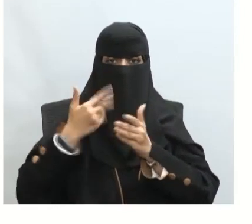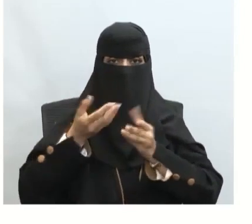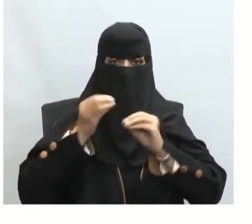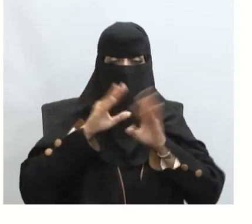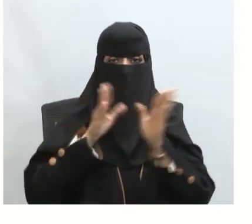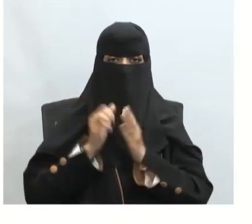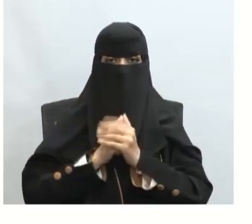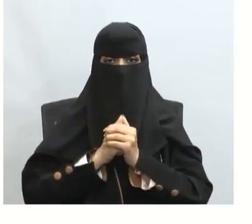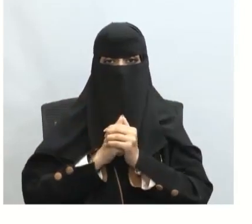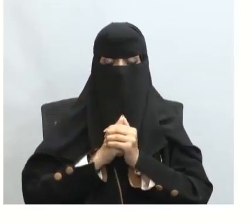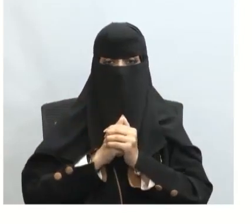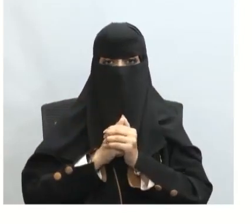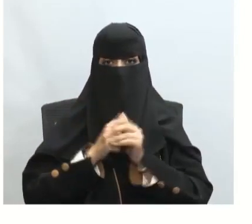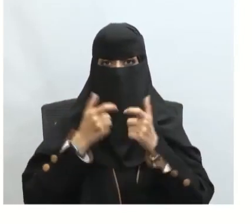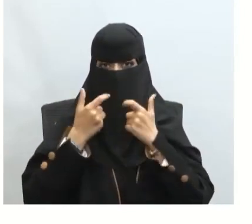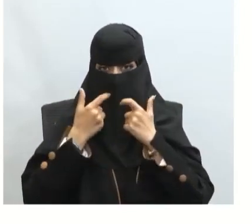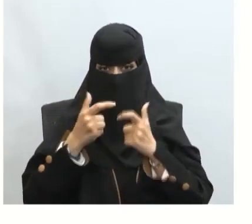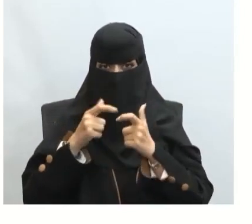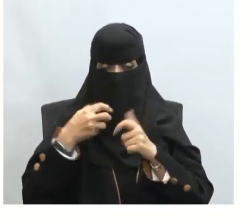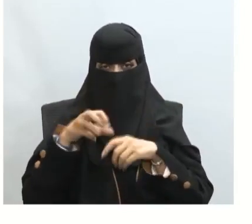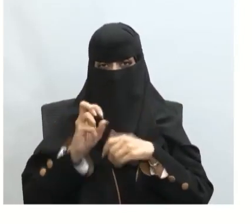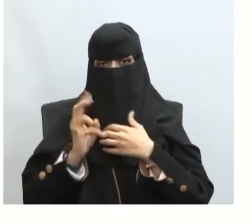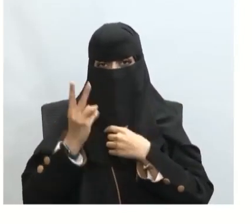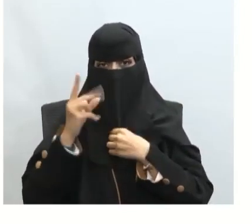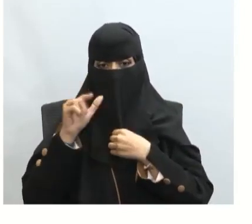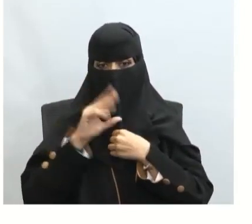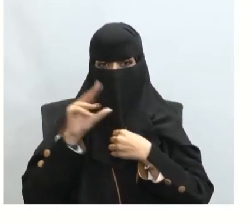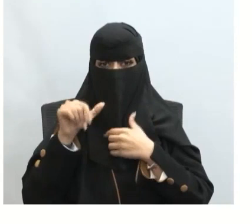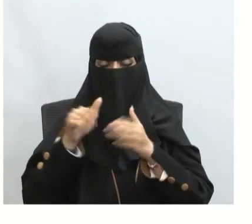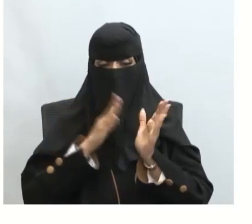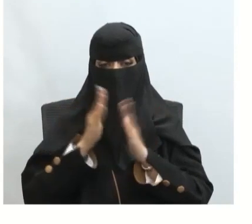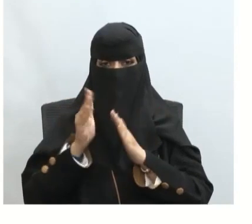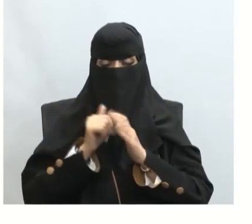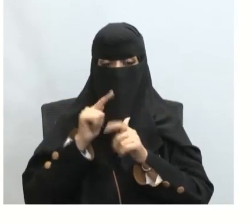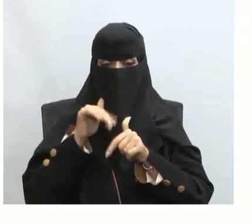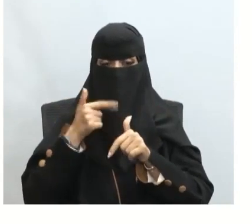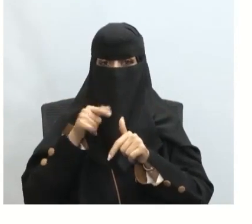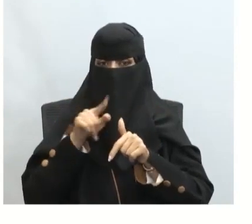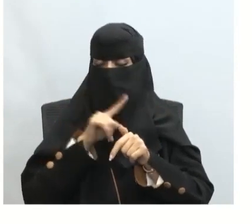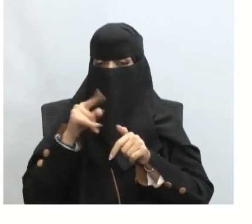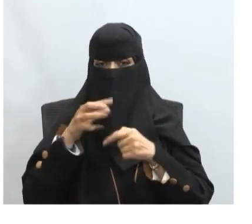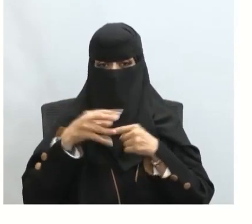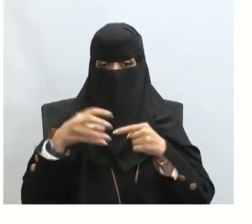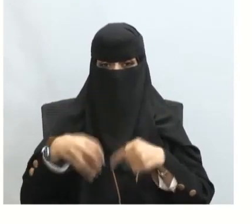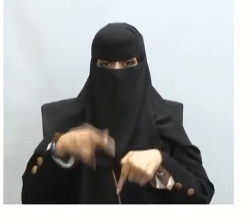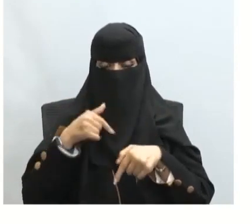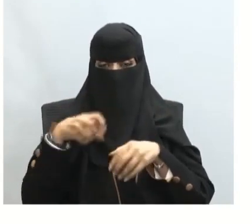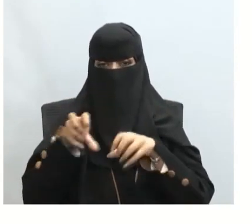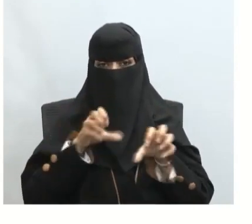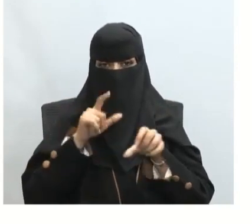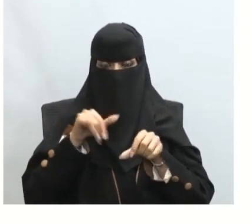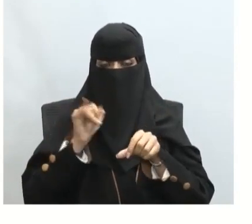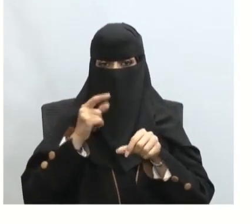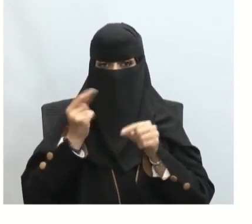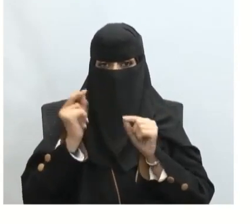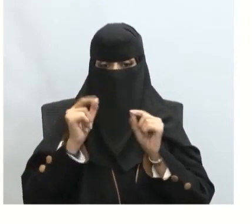بالاضافه نركز على ان الجزيء الثاني يكون هو نفسه نفس الماده وانها لا تفقد اجزاء من